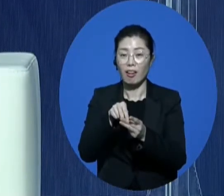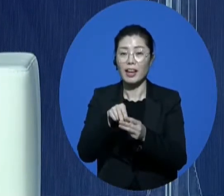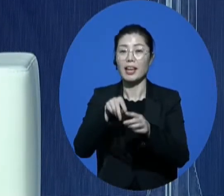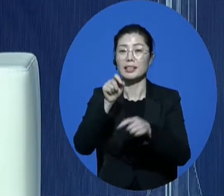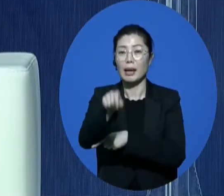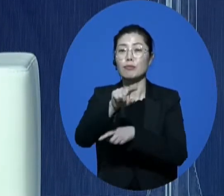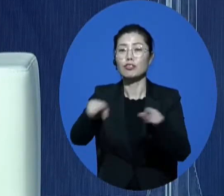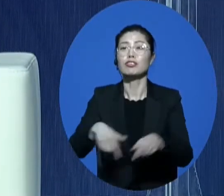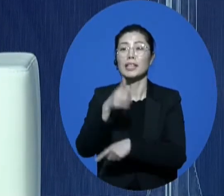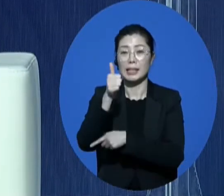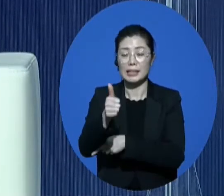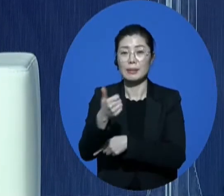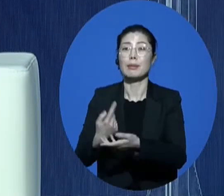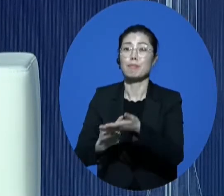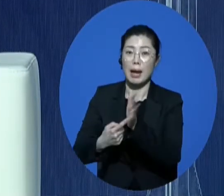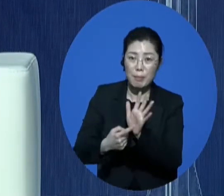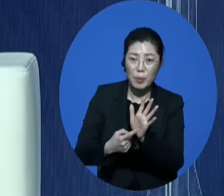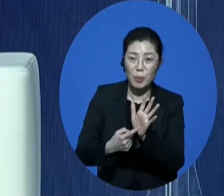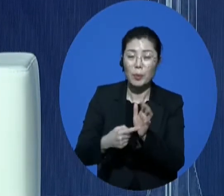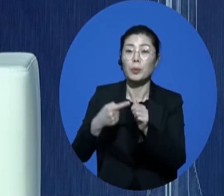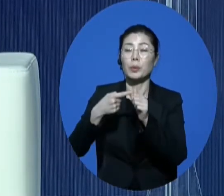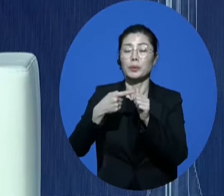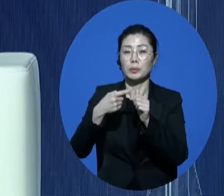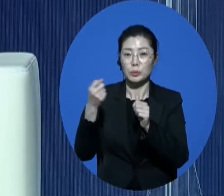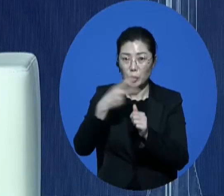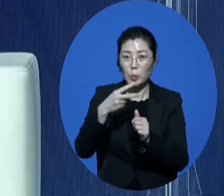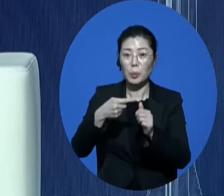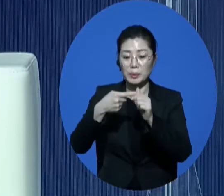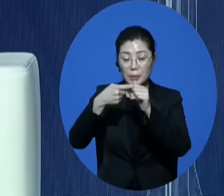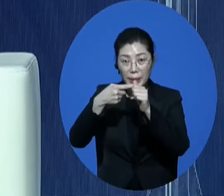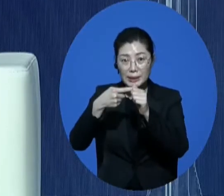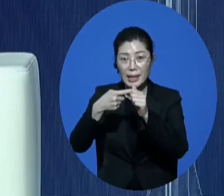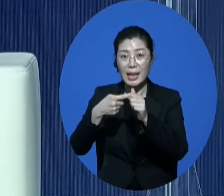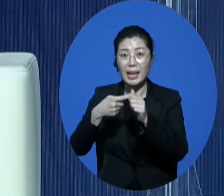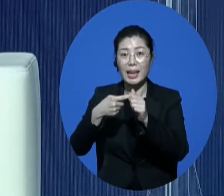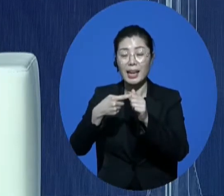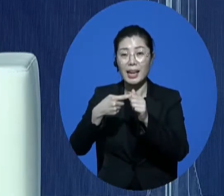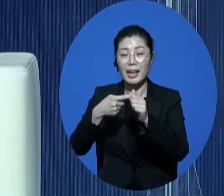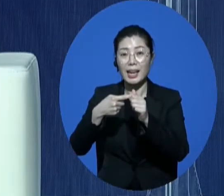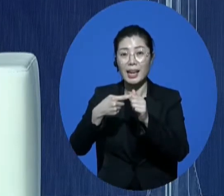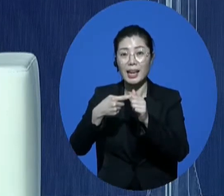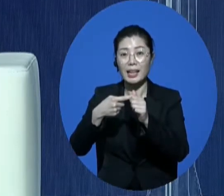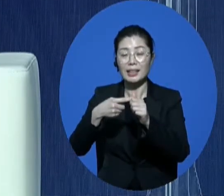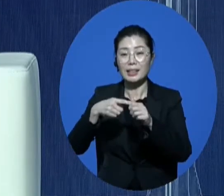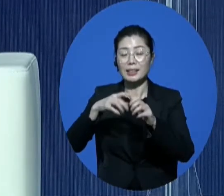발제문과 앞서 발표해주신 드라가나시릭 밀로바노브님의